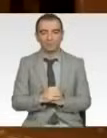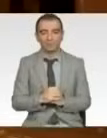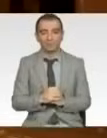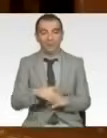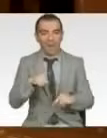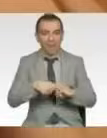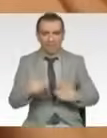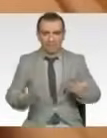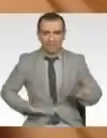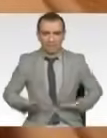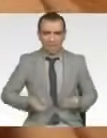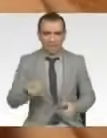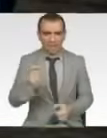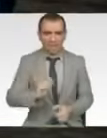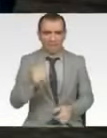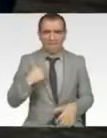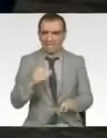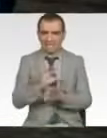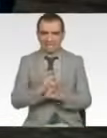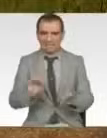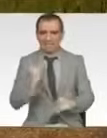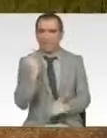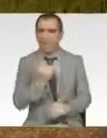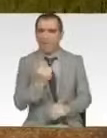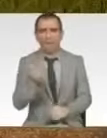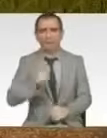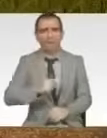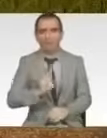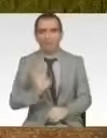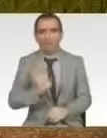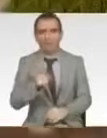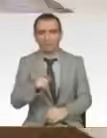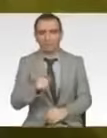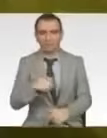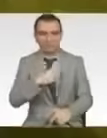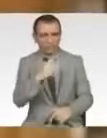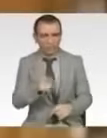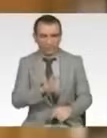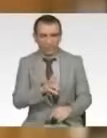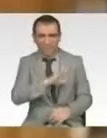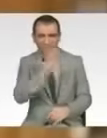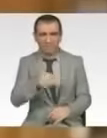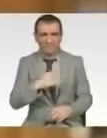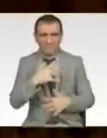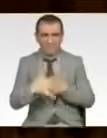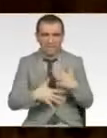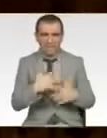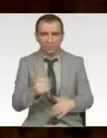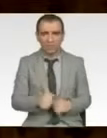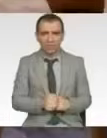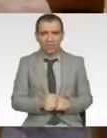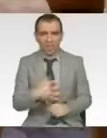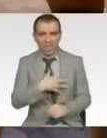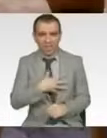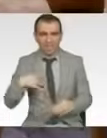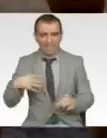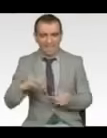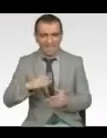Halifeye hizmet ettiğimden bana kimse fenalık yapamaz. Mahvettin çamaşırları mı? Anne derdi.